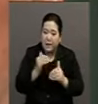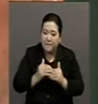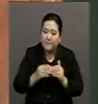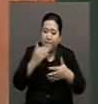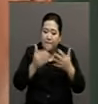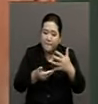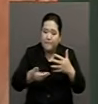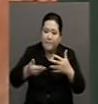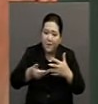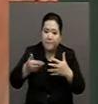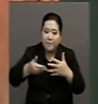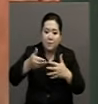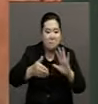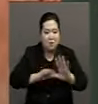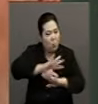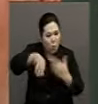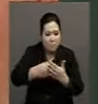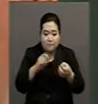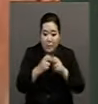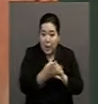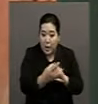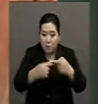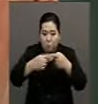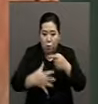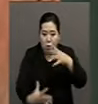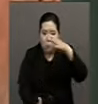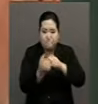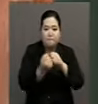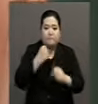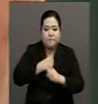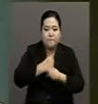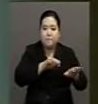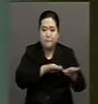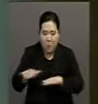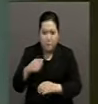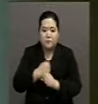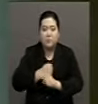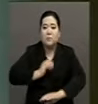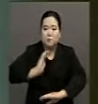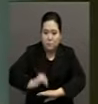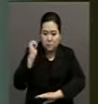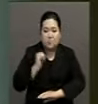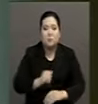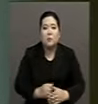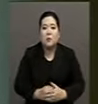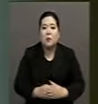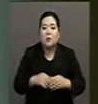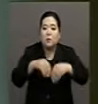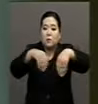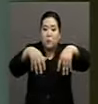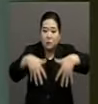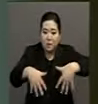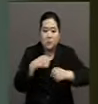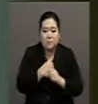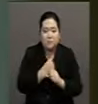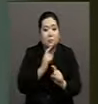การที่รวบมาเบ็ดเสร็จให้มีการจัดการที่ชะงัดได้โครงสร้างที่สร้างเอาไว้เนี่ยไม่เอื้ออำนวยให้ใครมีอำนา